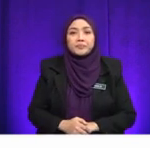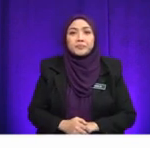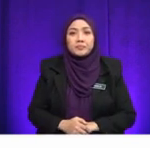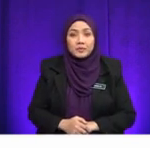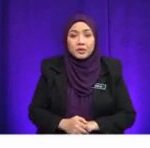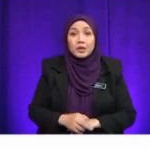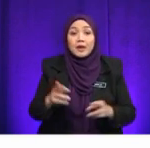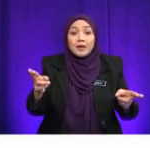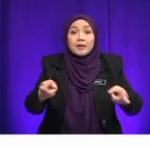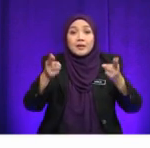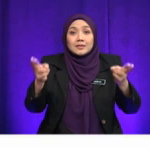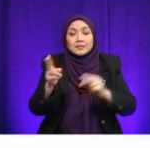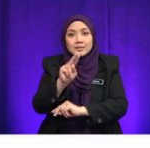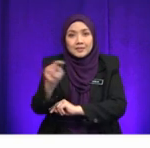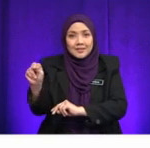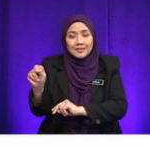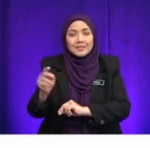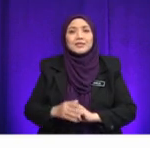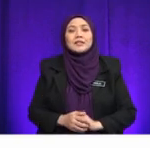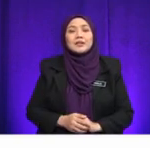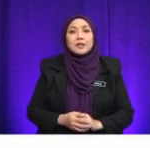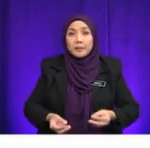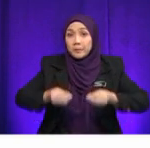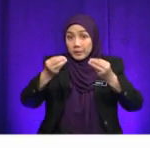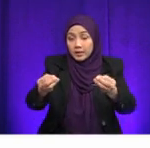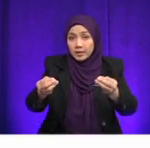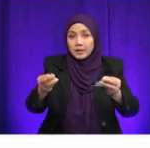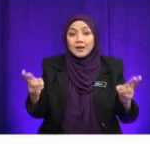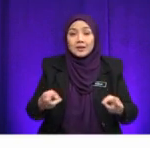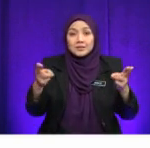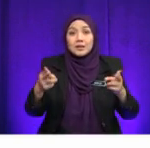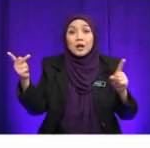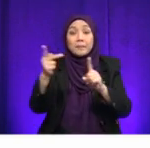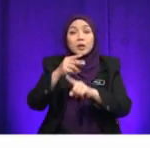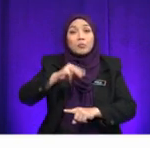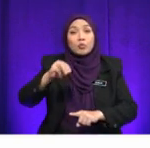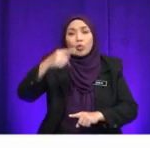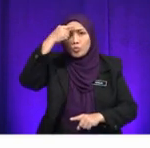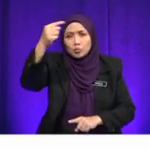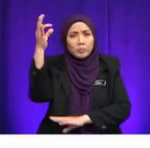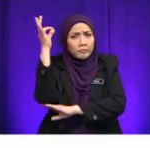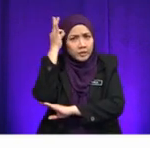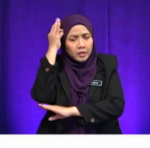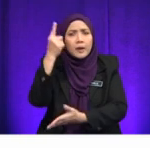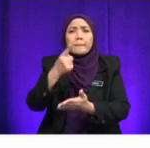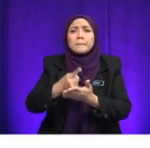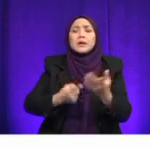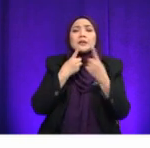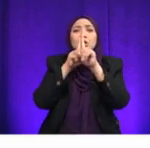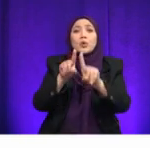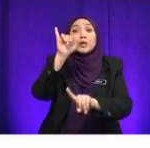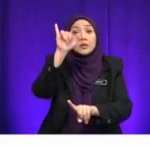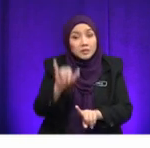atau rangsangan ketika rangsangan ini sebenarnya memberikan kepada murid untuk berpikir Apakah sebenarnya jawaban atau